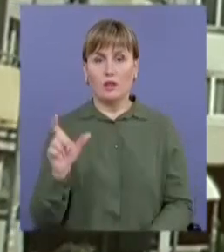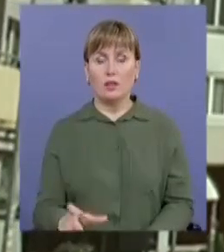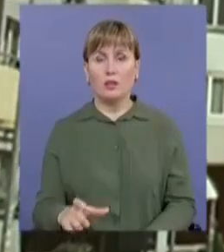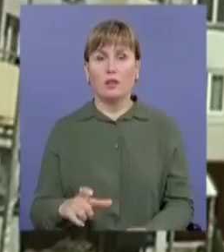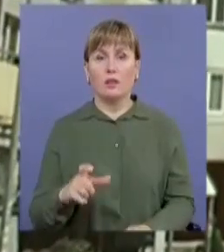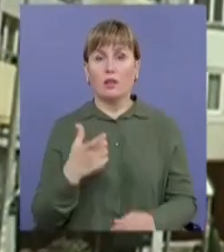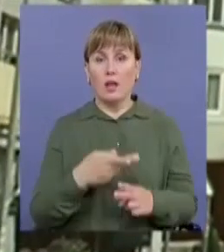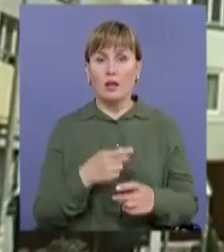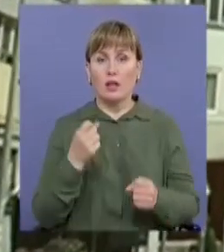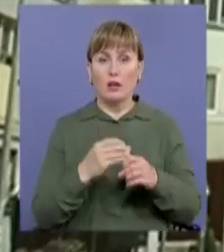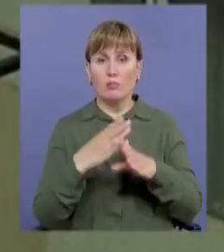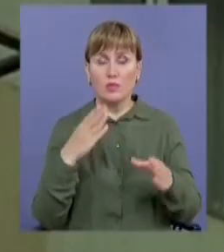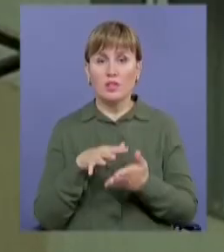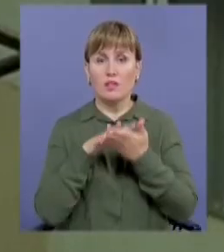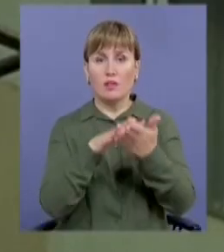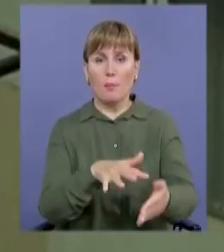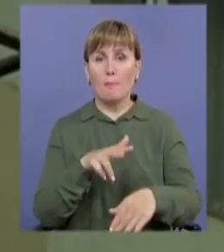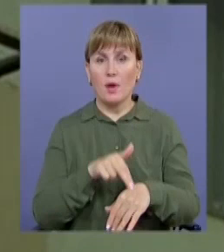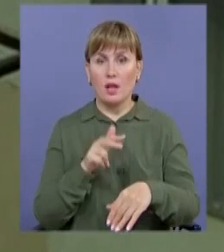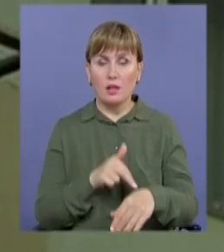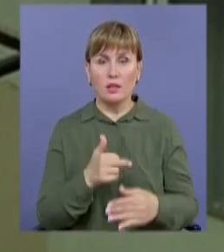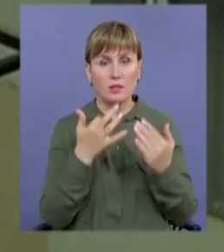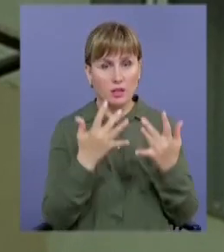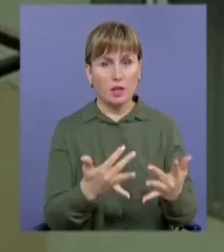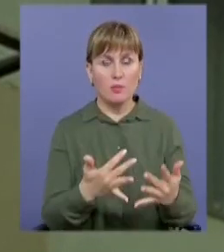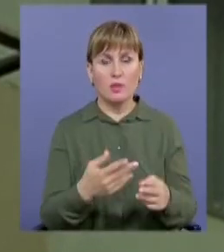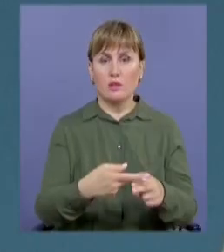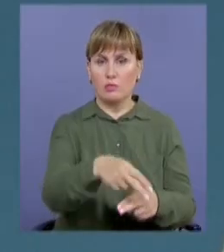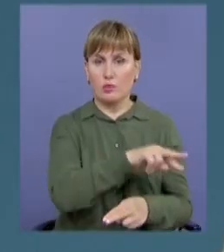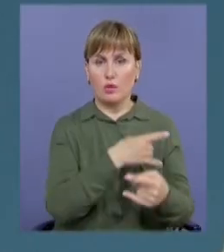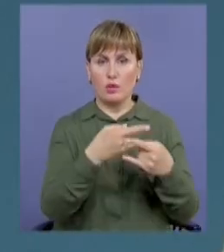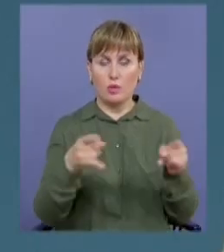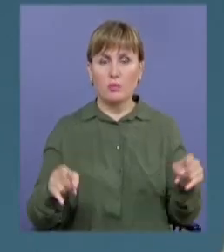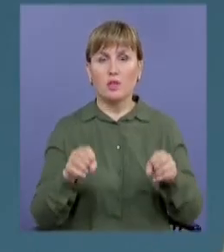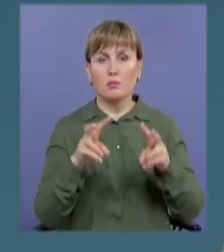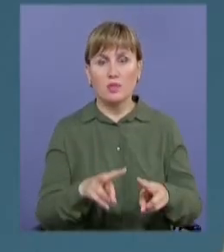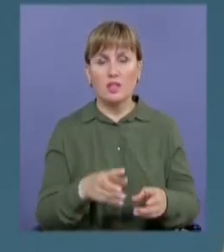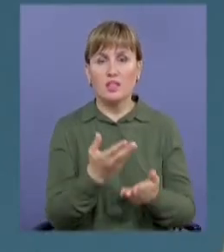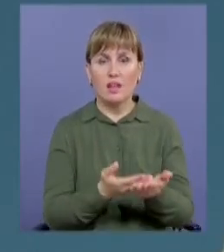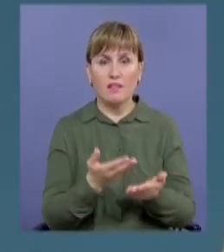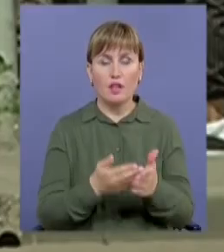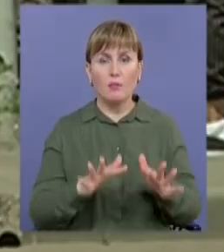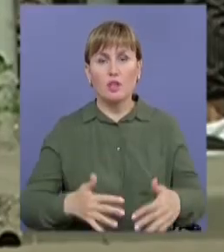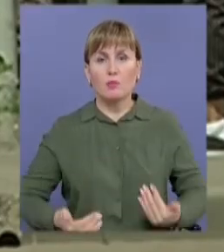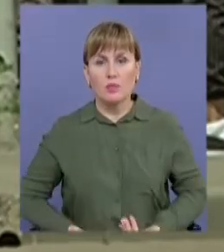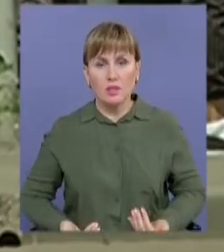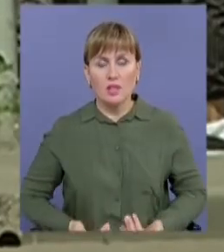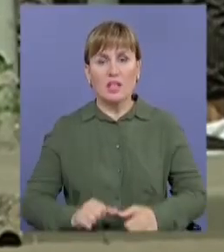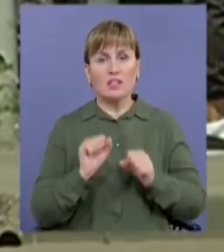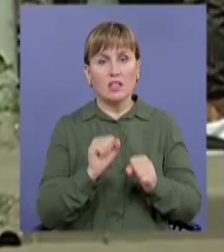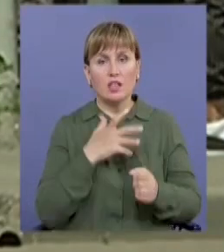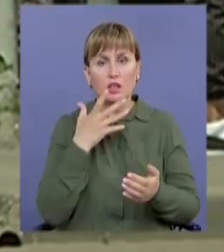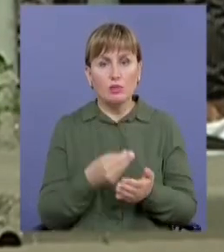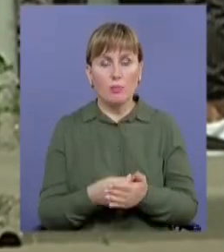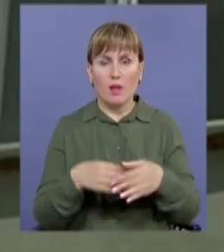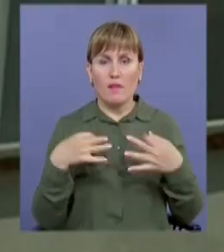Владельцы разбитой легковушки написали заявление в полицию с требованием возмещения ущерба. Специалисты же советуют местным жителям застраховать